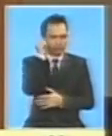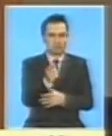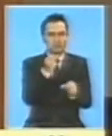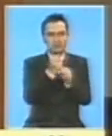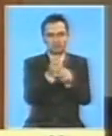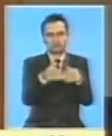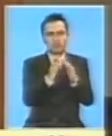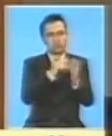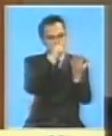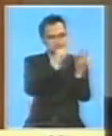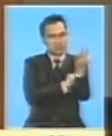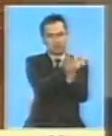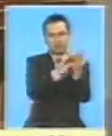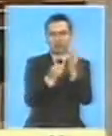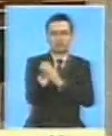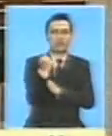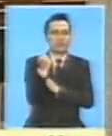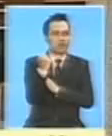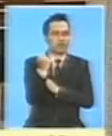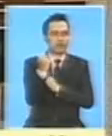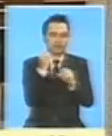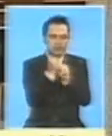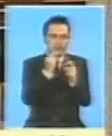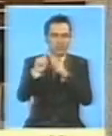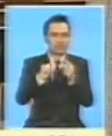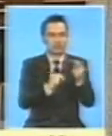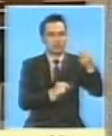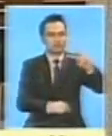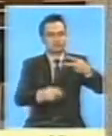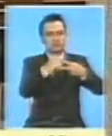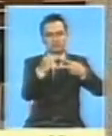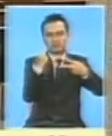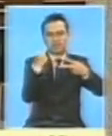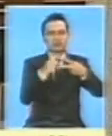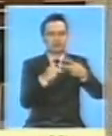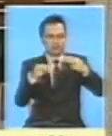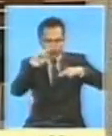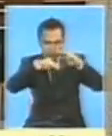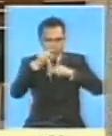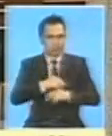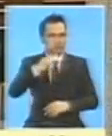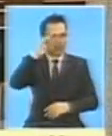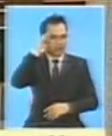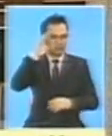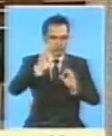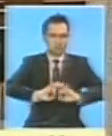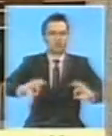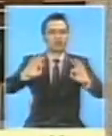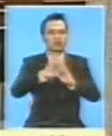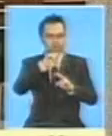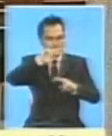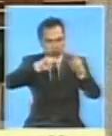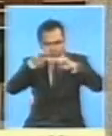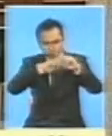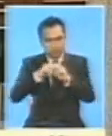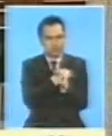ทศให้ได้ก่อนนะครับถ้าเรามีศักยภาพประเทศเข้มแข็งมันมี2 อย่างอำนาจกำลังรบที่มีตัวตนคือมีทหารนะครับมี